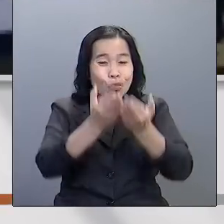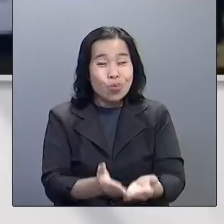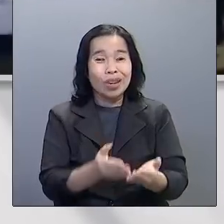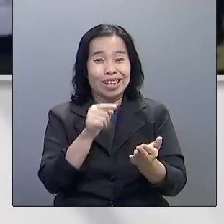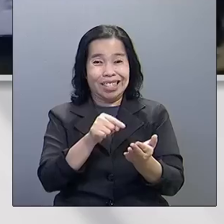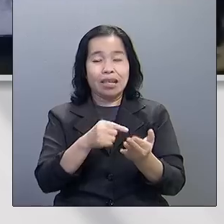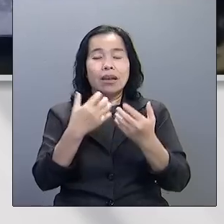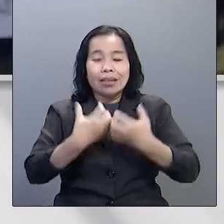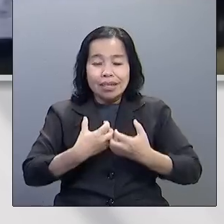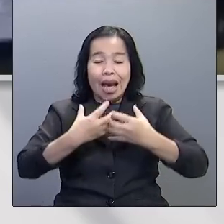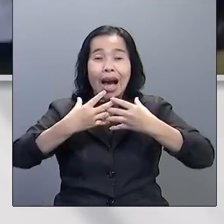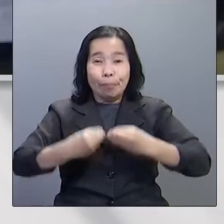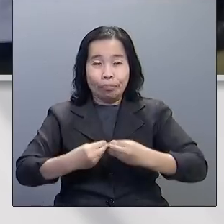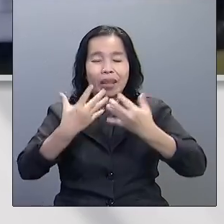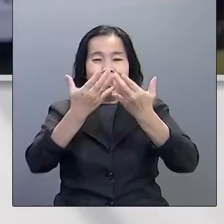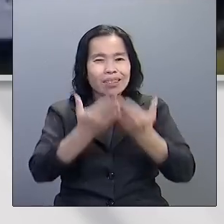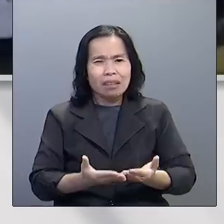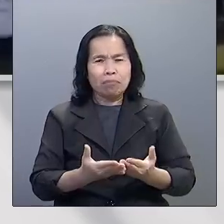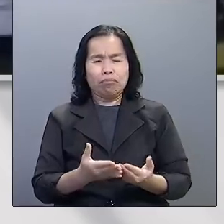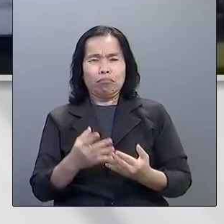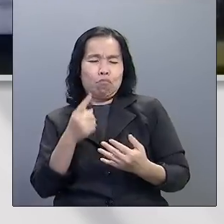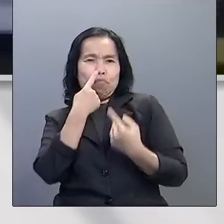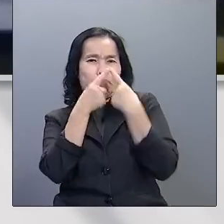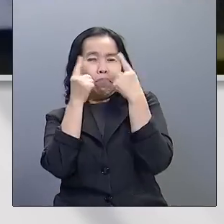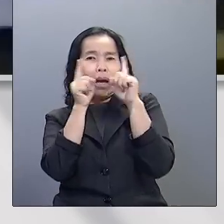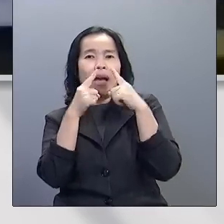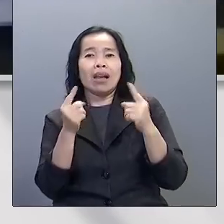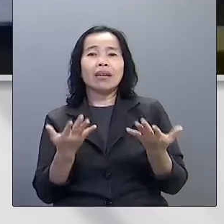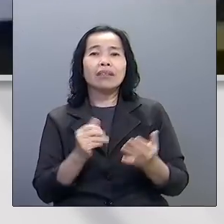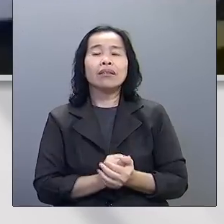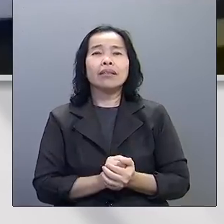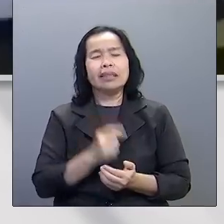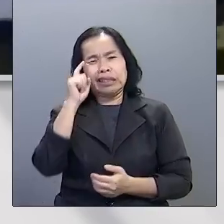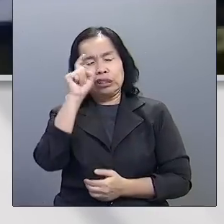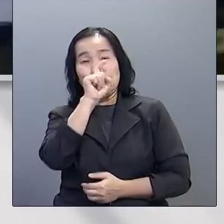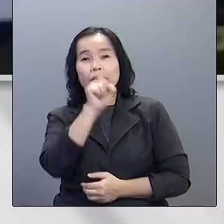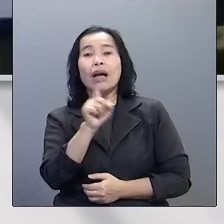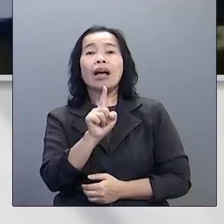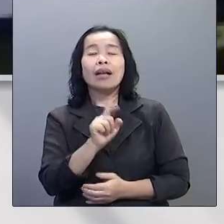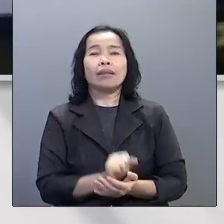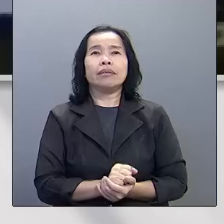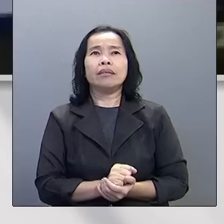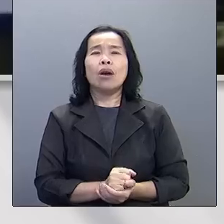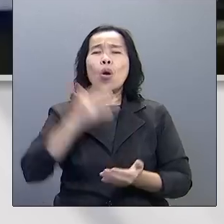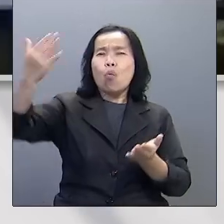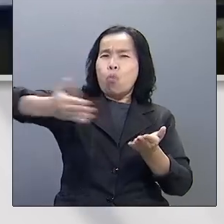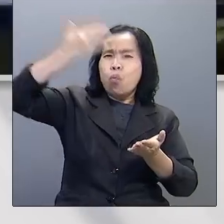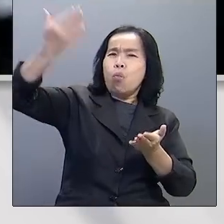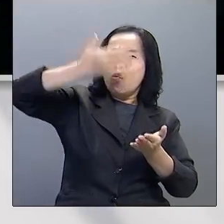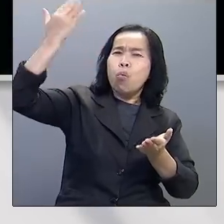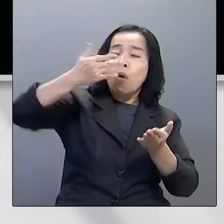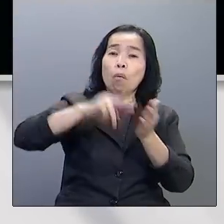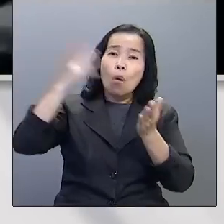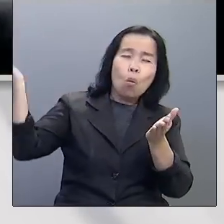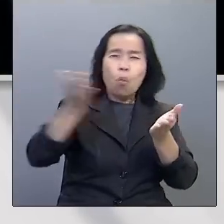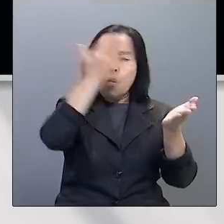ากเครื่องดับท่ามกลางพายุเป็นเรื่องที่ผิดปกติค่อนข้างมากค่ะตั้งข้อสังเกตอย่างหนึ่งเหมือนกันว่าพายุได้สร้างความเสียหายให้กับตัว